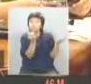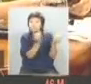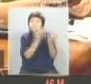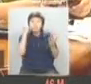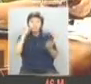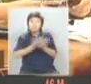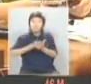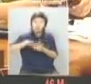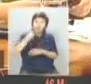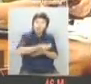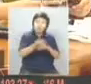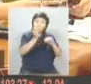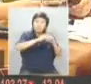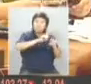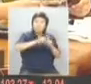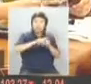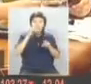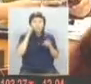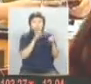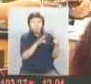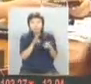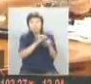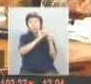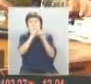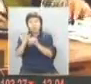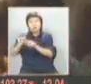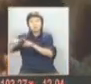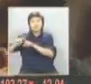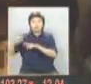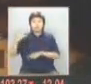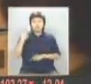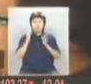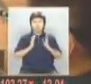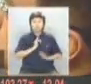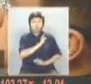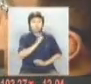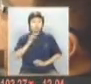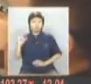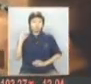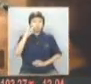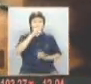ศุนรองล